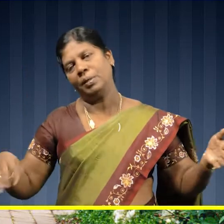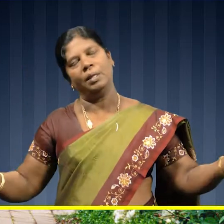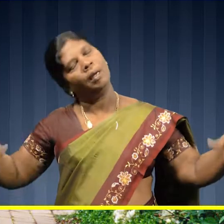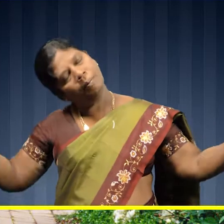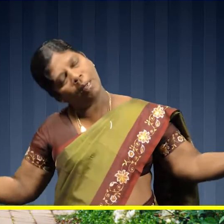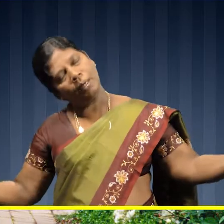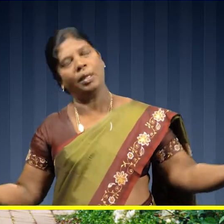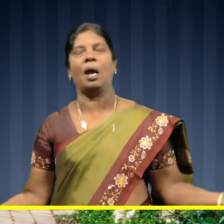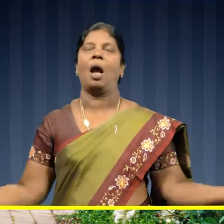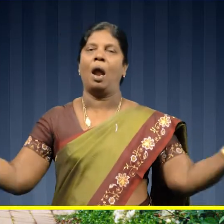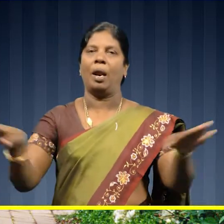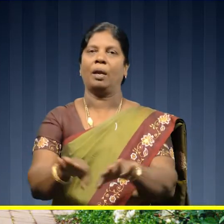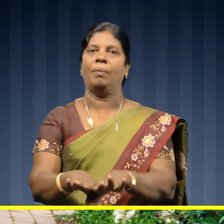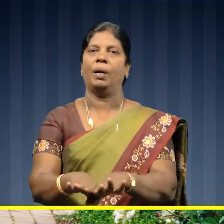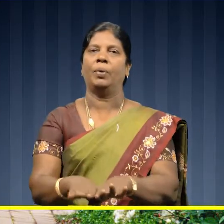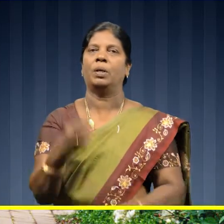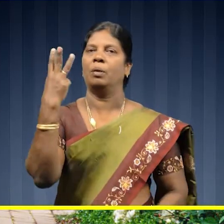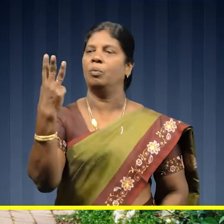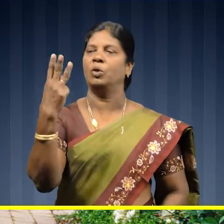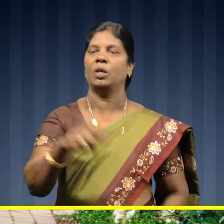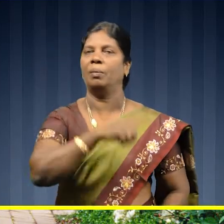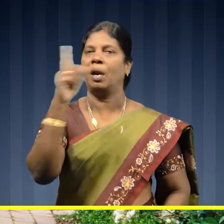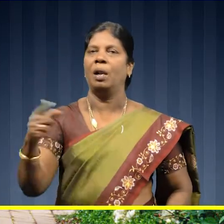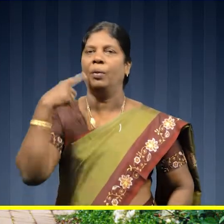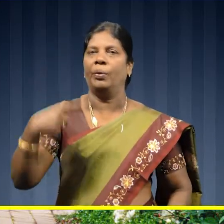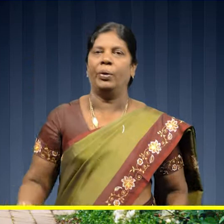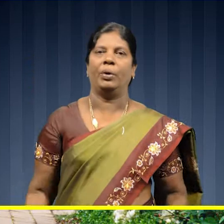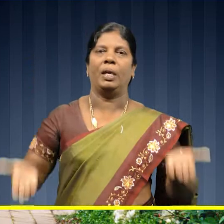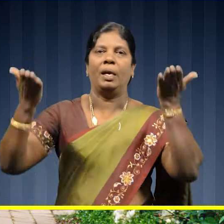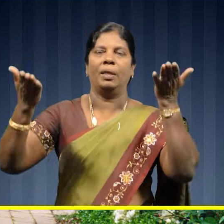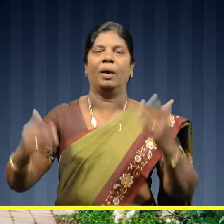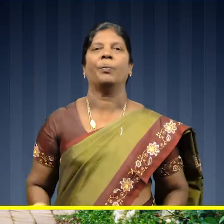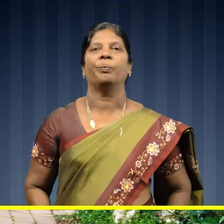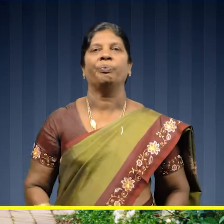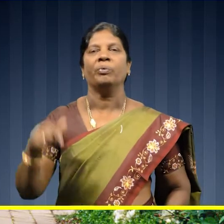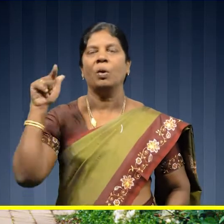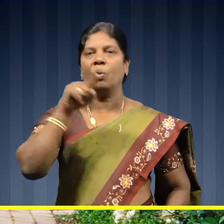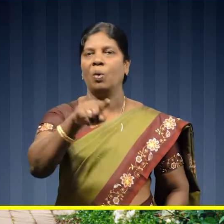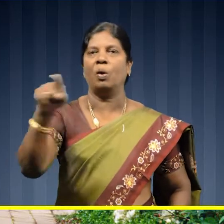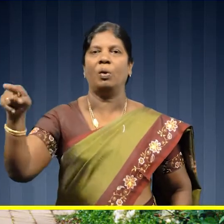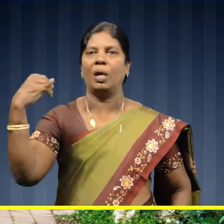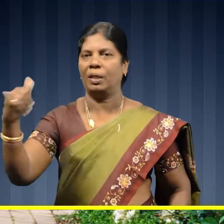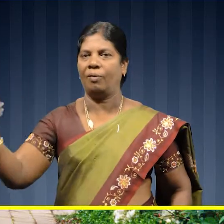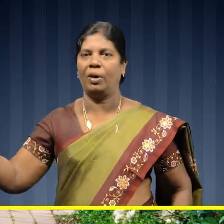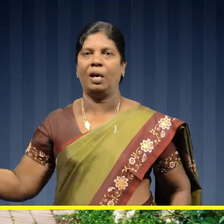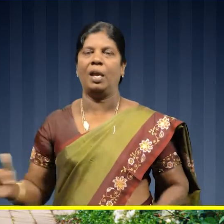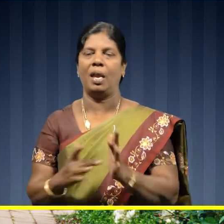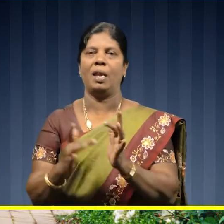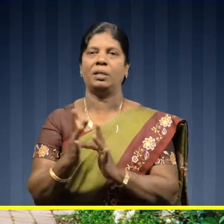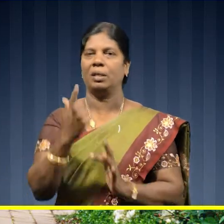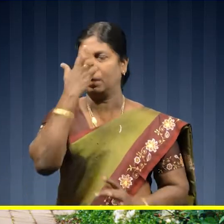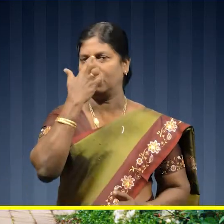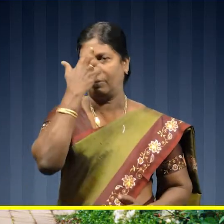மரித்து அடக்கம் பண்ணப்பட்டு 3ஆம் நாள் உயிருடன் எழுந்தார். உங்களுடைய தவறுகளை